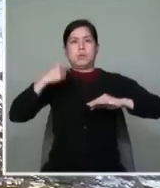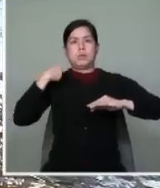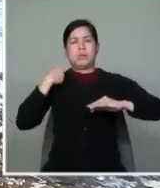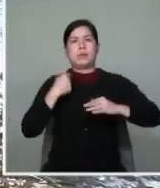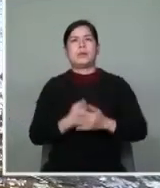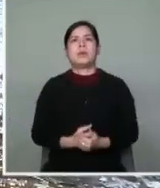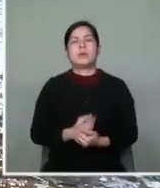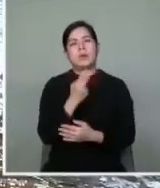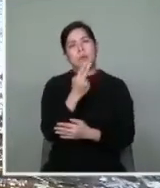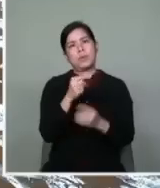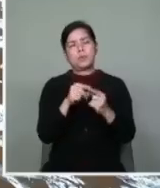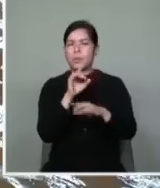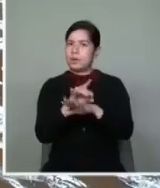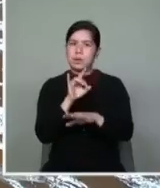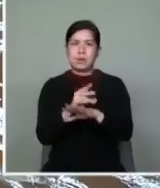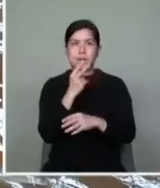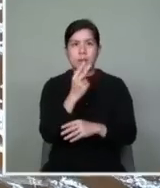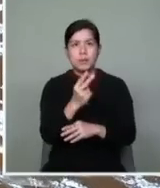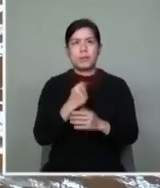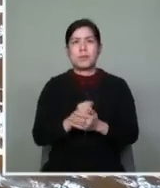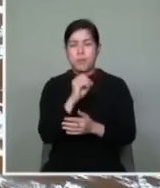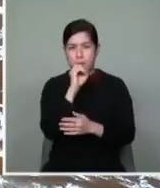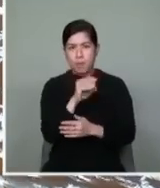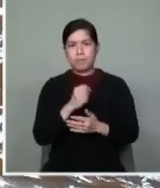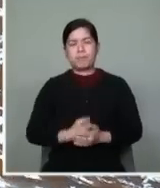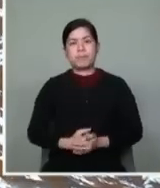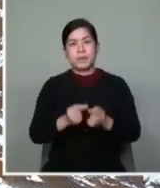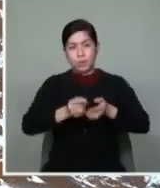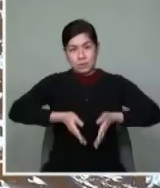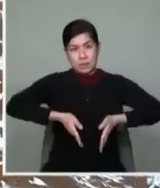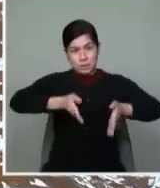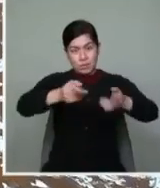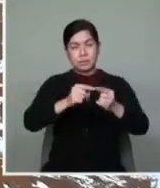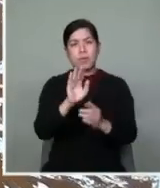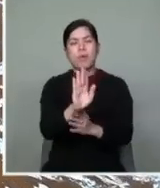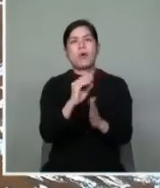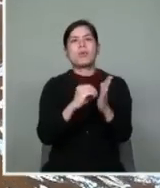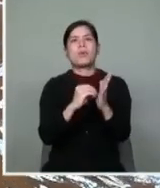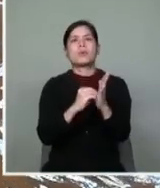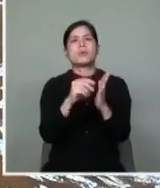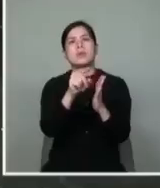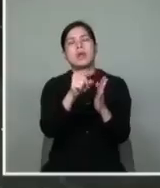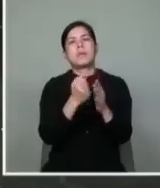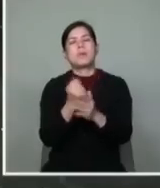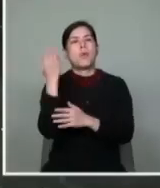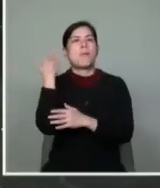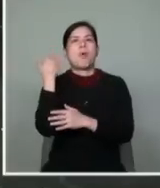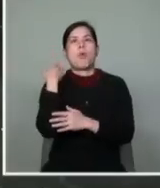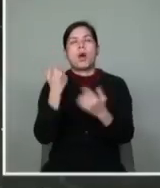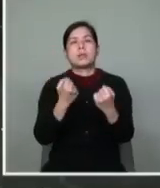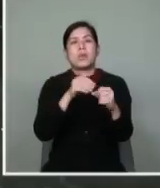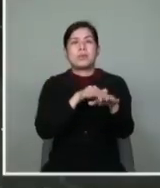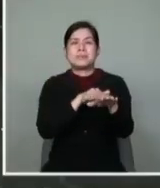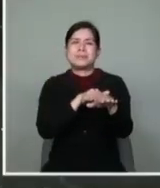อ้โลกออนไลน์พากันระบุเลยนะคะว่าหลายเส้นทางรอบกรุงเทพมหานครรถนี่ติดไม่